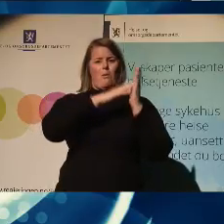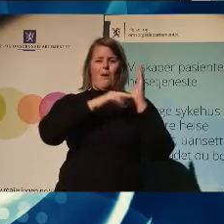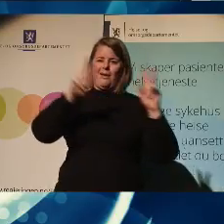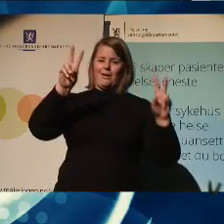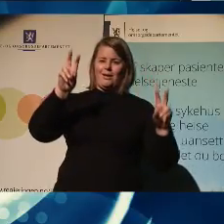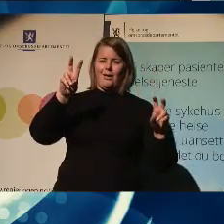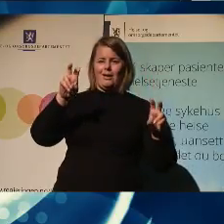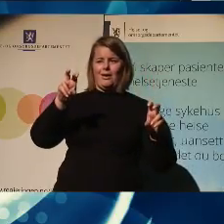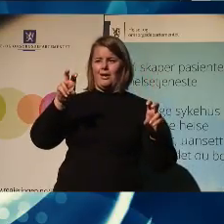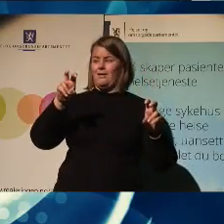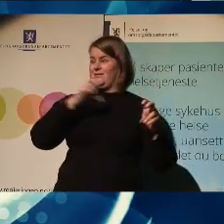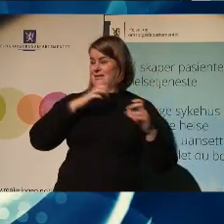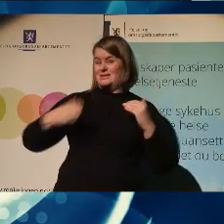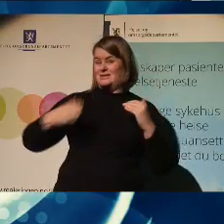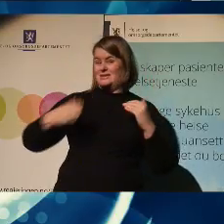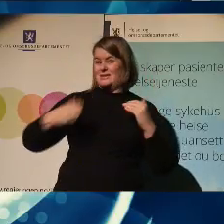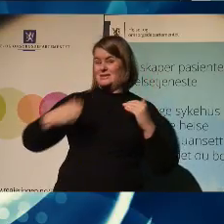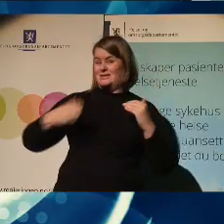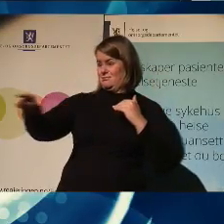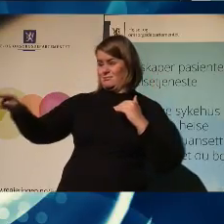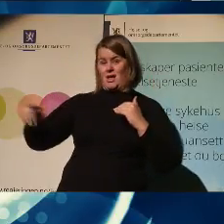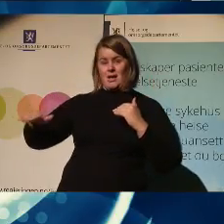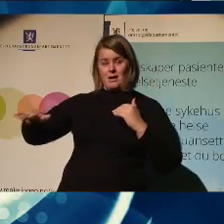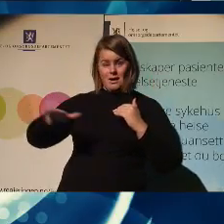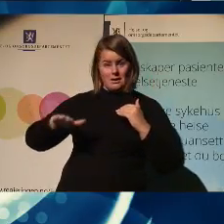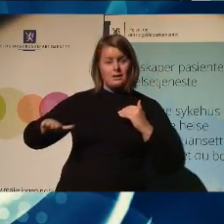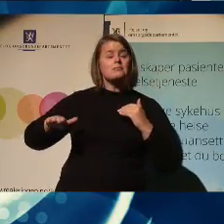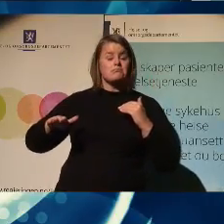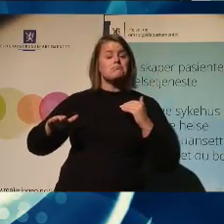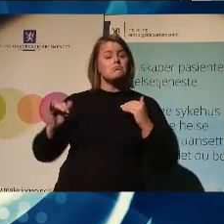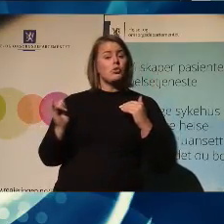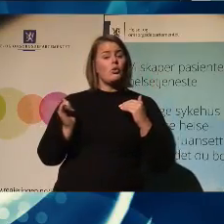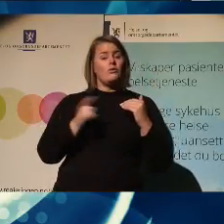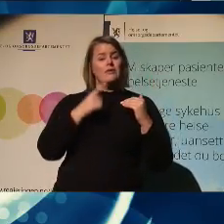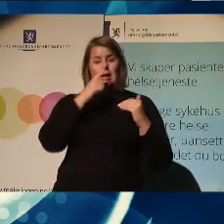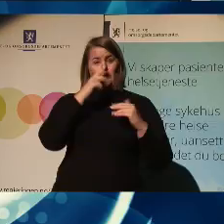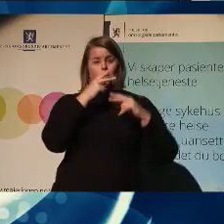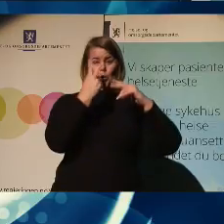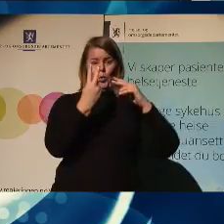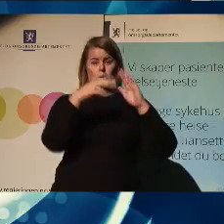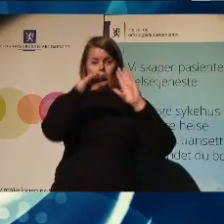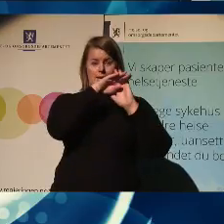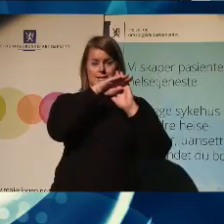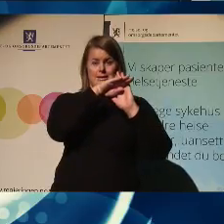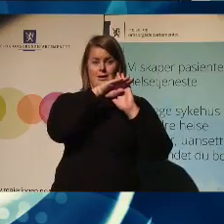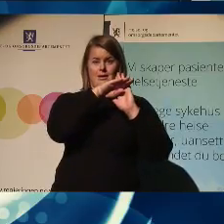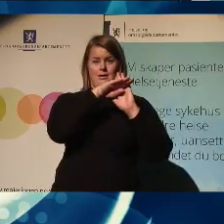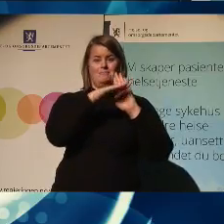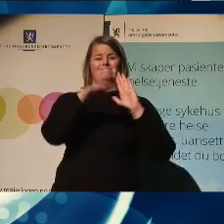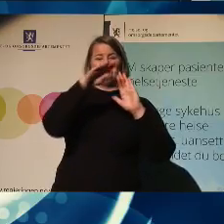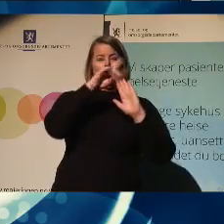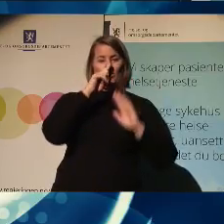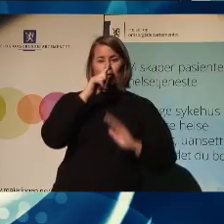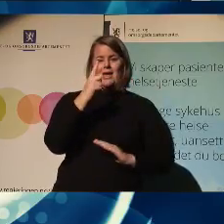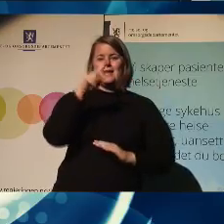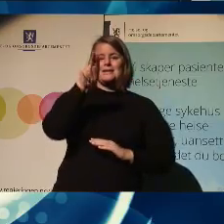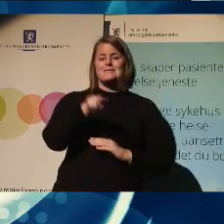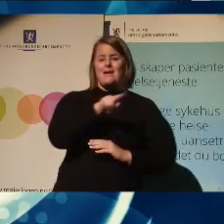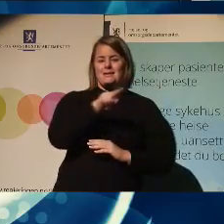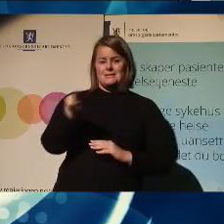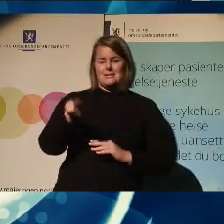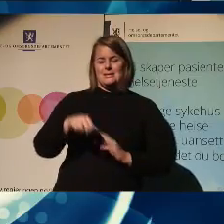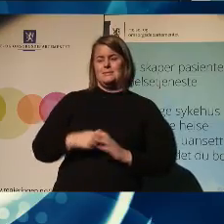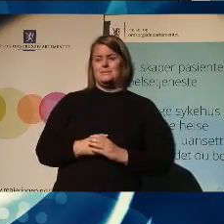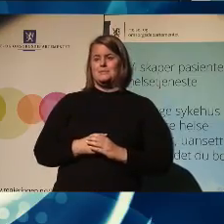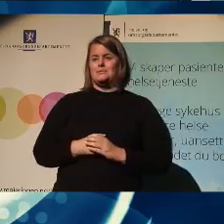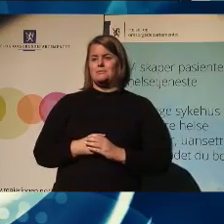med sammenlignet med alle de andre landene, var at vi her da kom ut som nummer to, rett etter Schweiz.